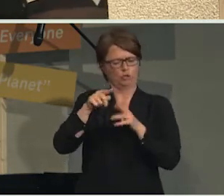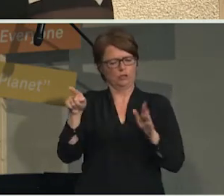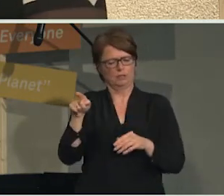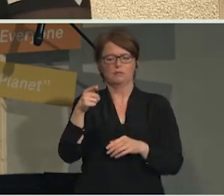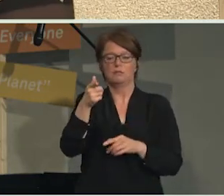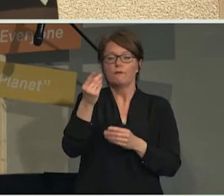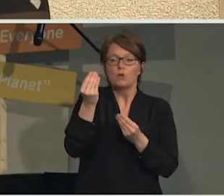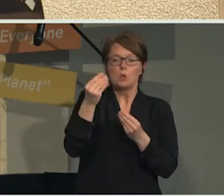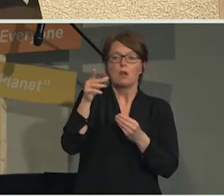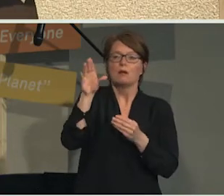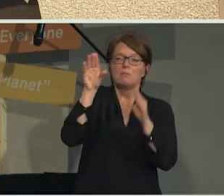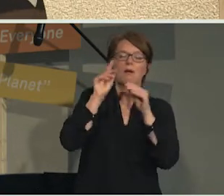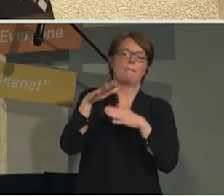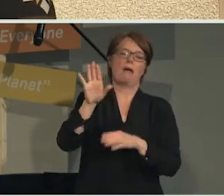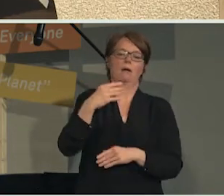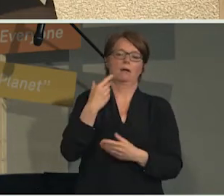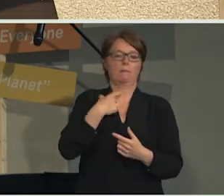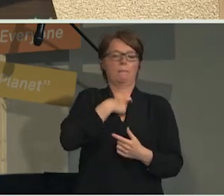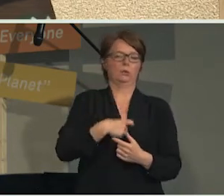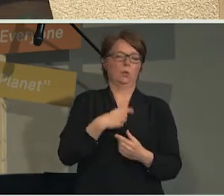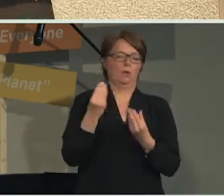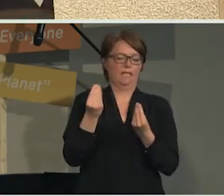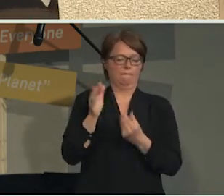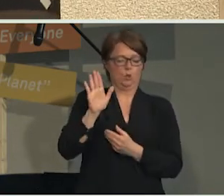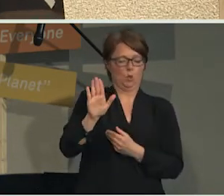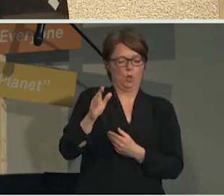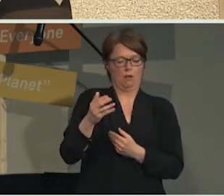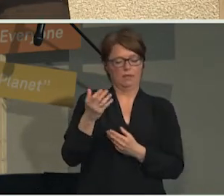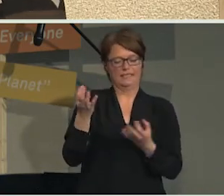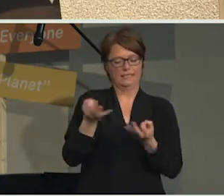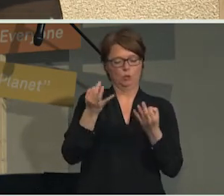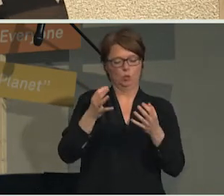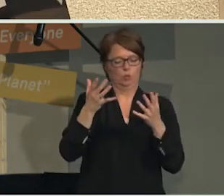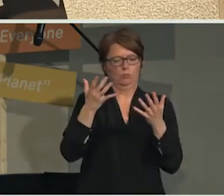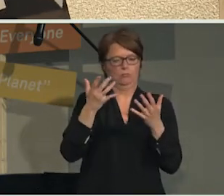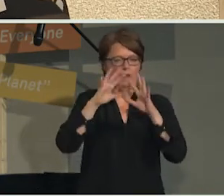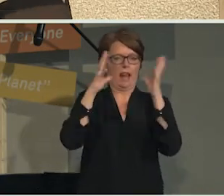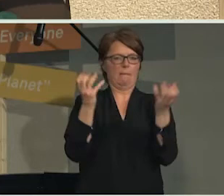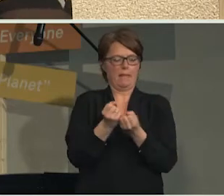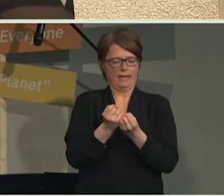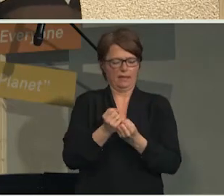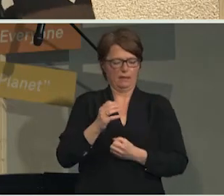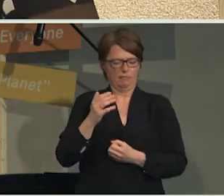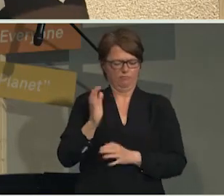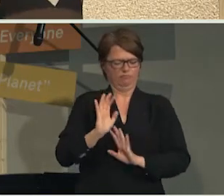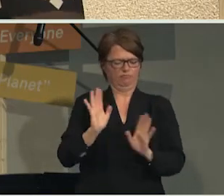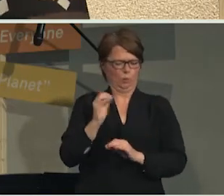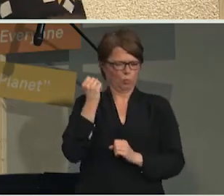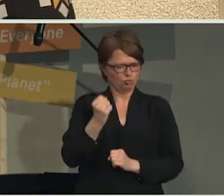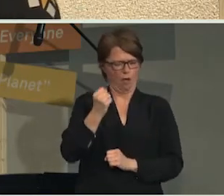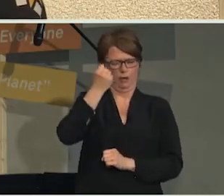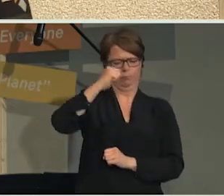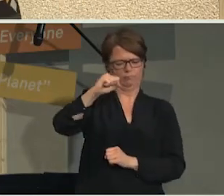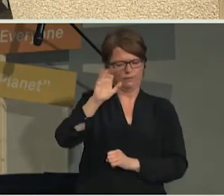ob ökonomische Verhältnisse nur in der Diskriminierungserfahrung eines weißen, männlichen Arbeiters effektvoll gesetzt